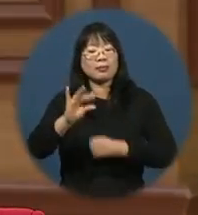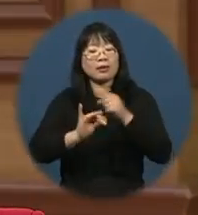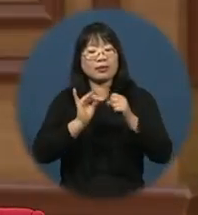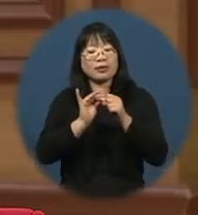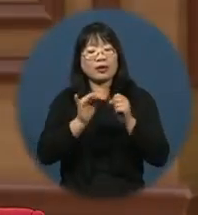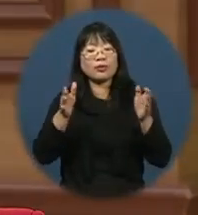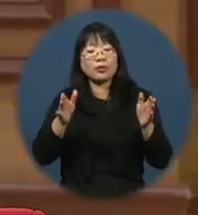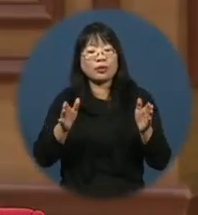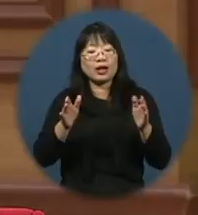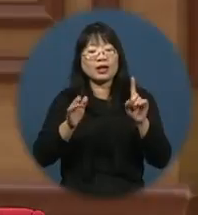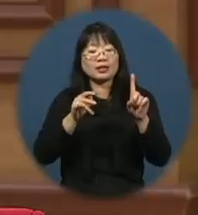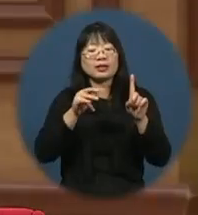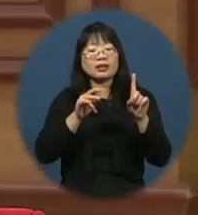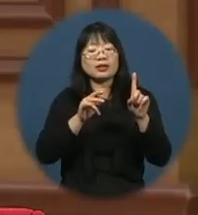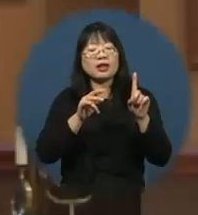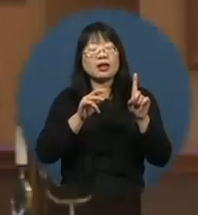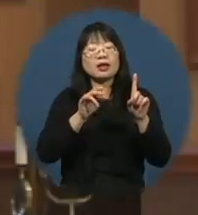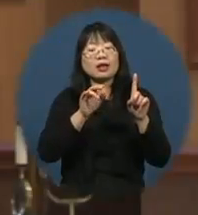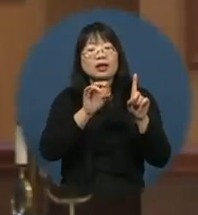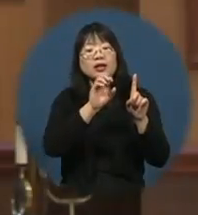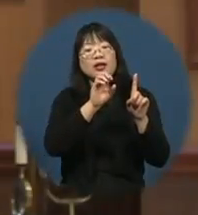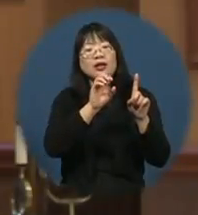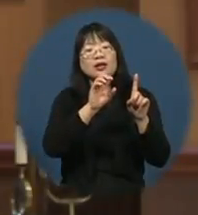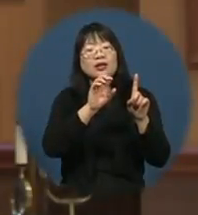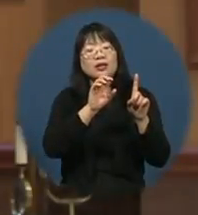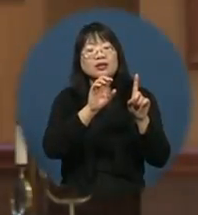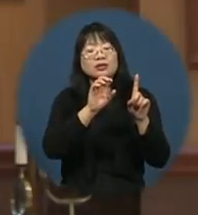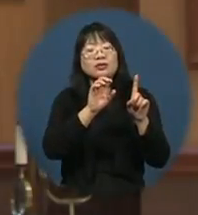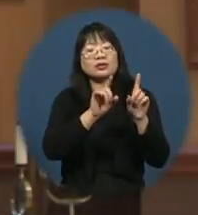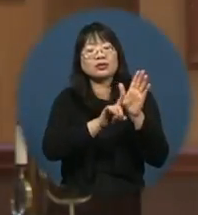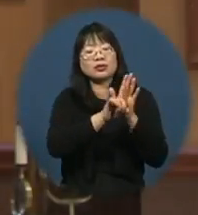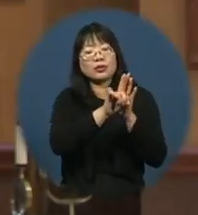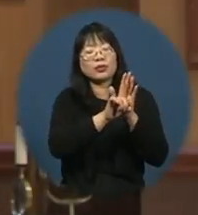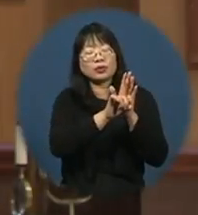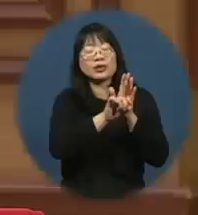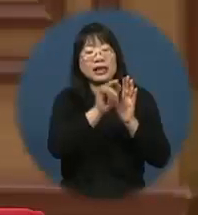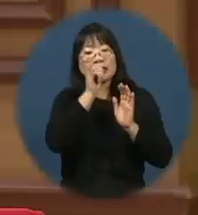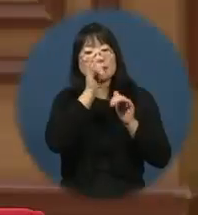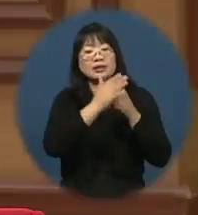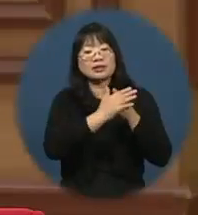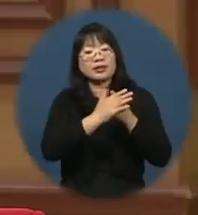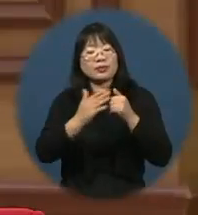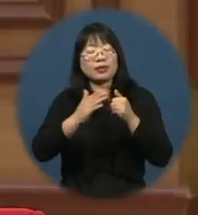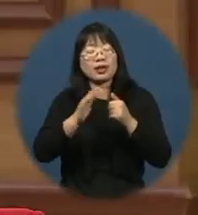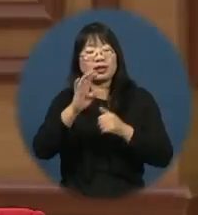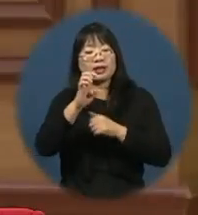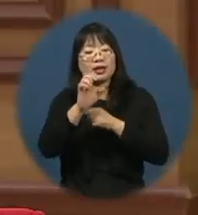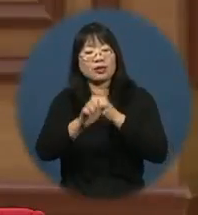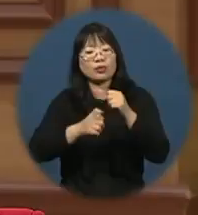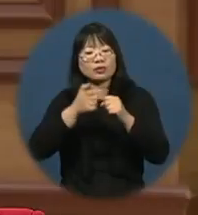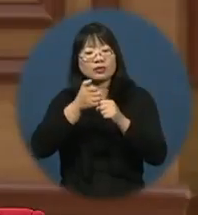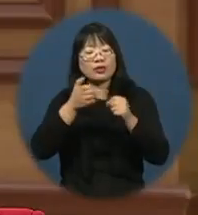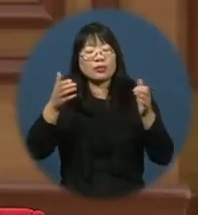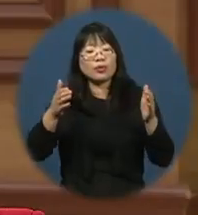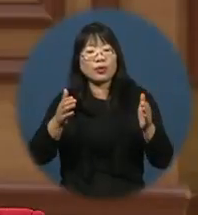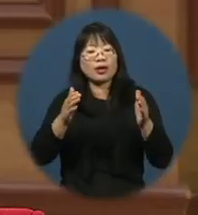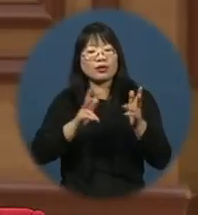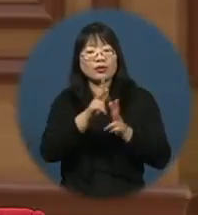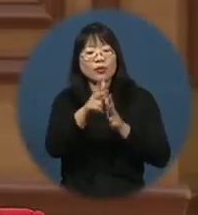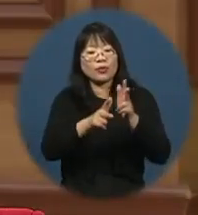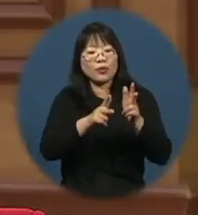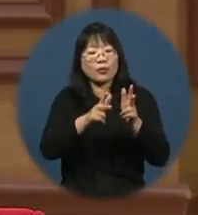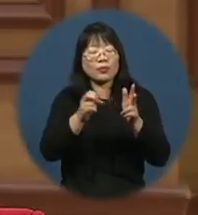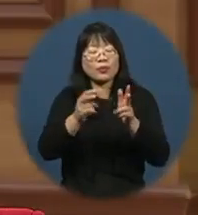동안 1도씨 상승한 것도 있습니다. 과거 한 4, 50년 동안에 아시겠지만 공업화라든지 그렇죠.